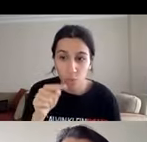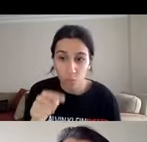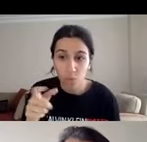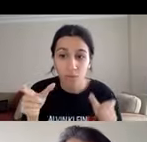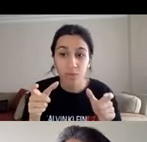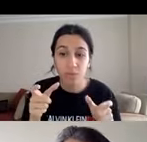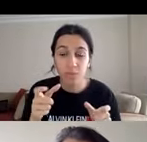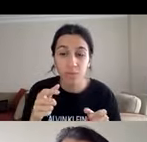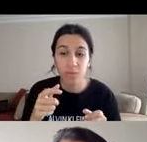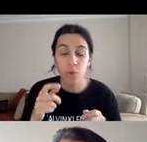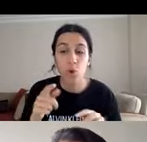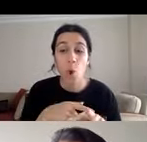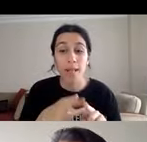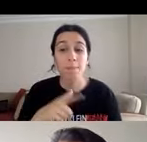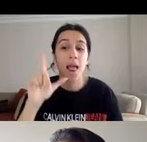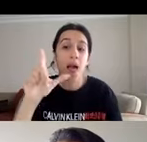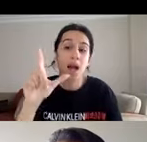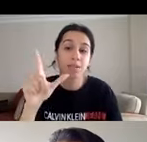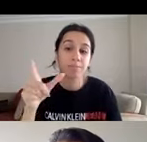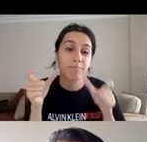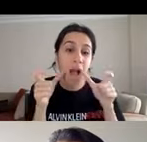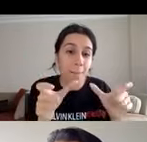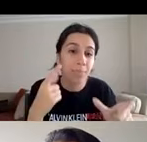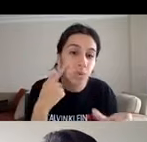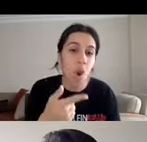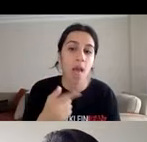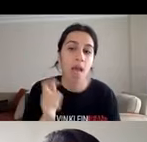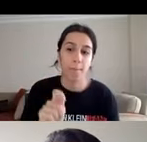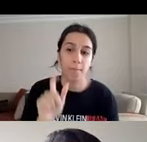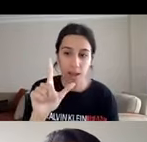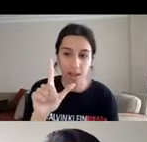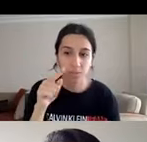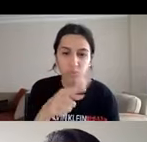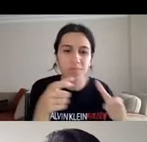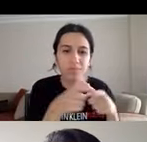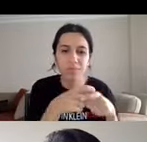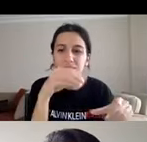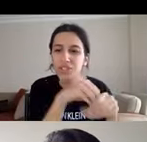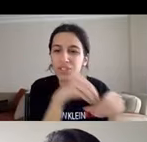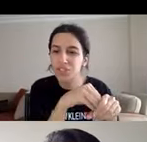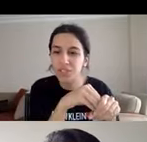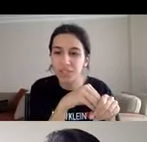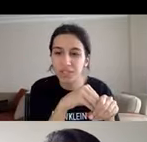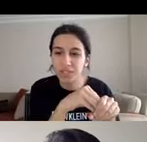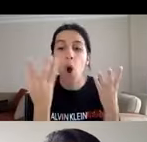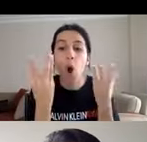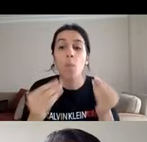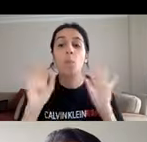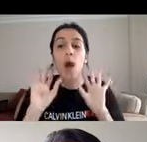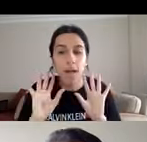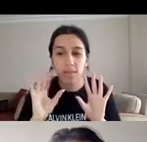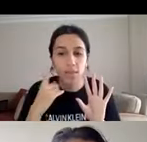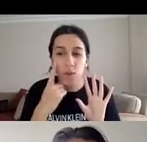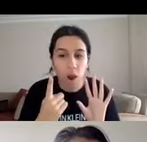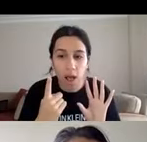Bunu yönetebilmek, kapsayıcı deneyimler sunabilmek çok mümkün değil. Peki bu topluluklar içinde, ana akım hedef kitle içinde yer almayan bu topluluklar içinde